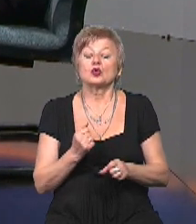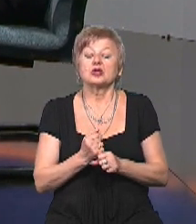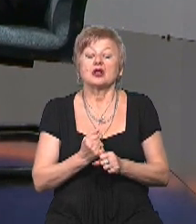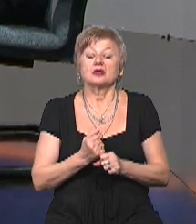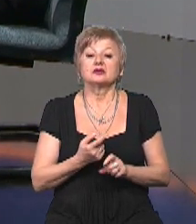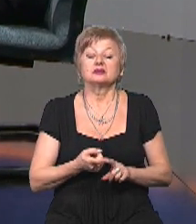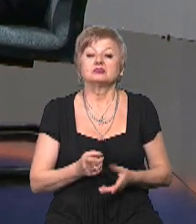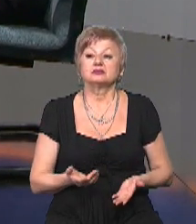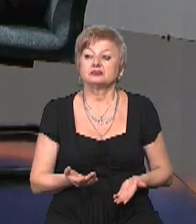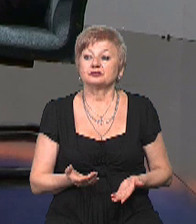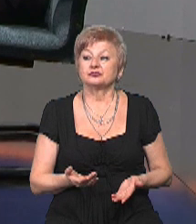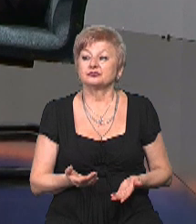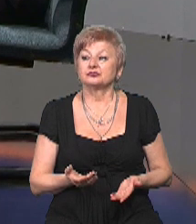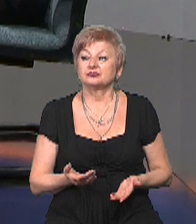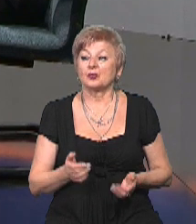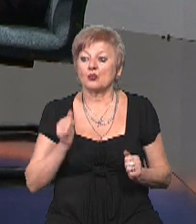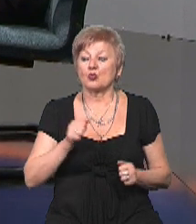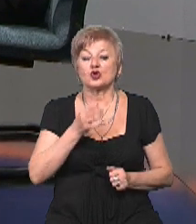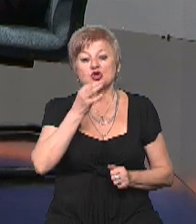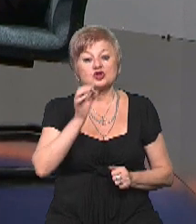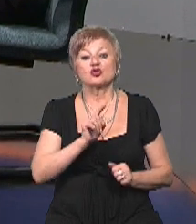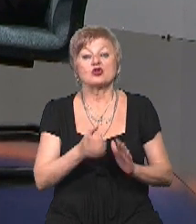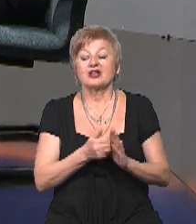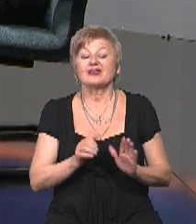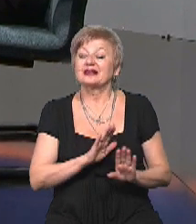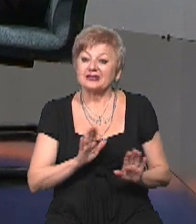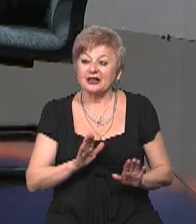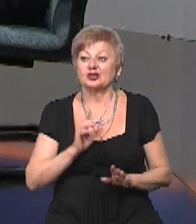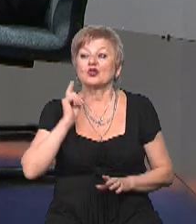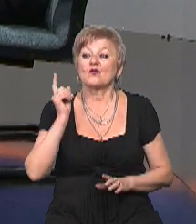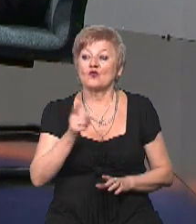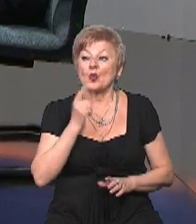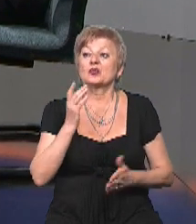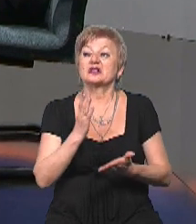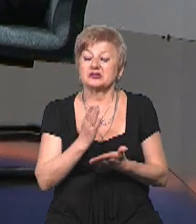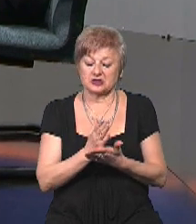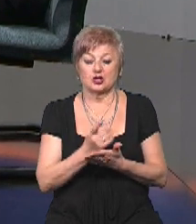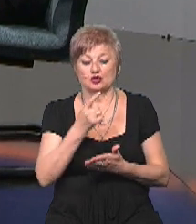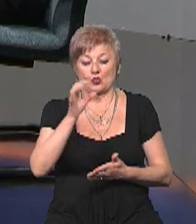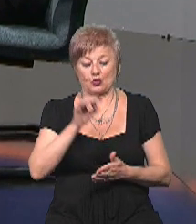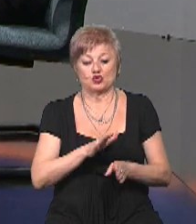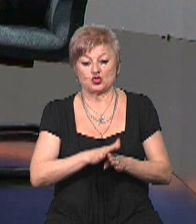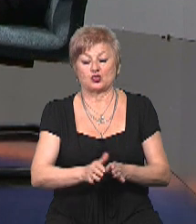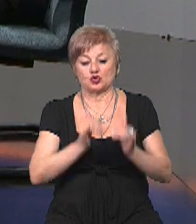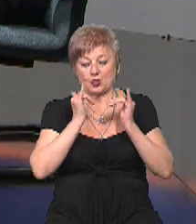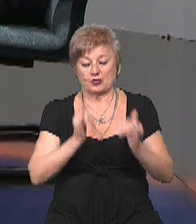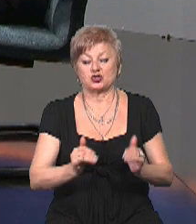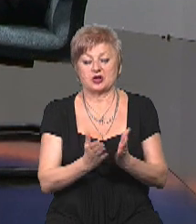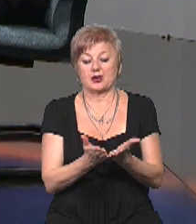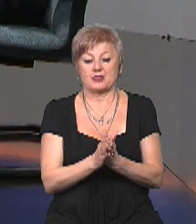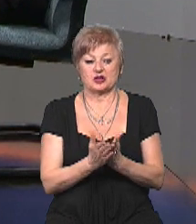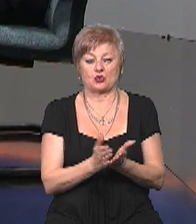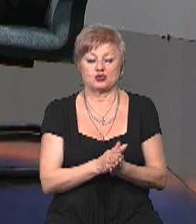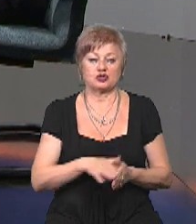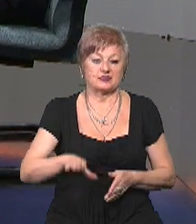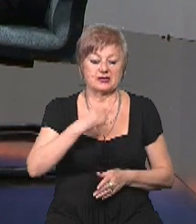2 роки вже пройшло. Ви знаєте, не можна сказати, що їх бракує. Наразі область повністю 100% забезпечена підручниками для перших класів і для